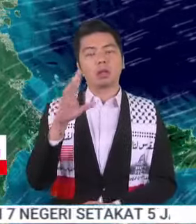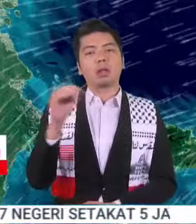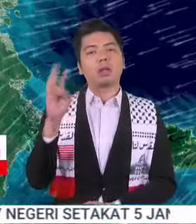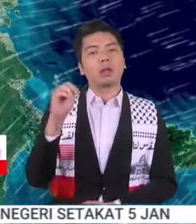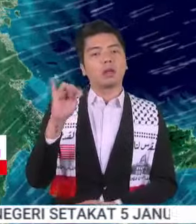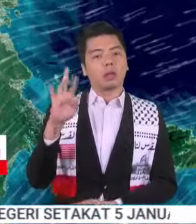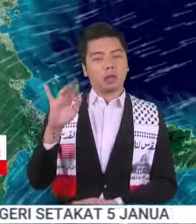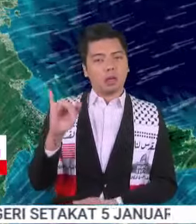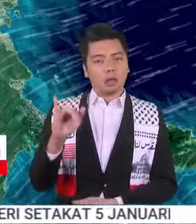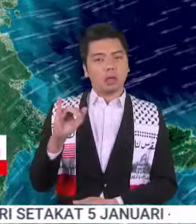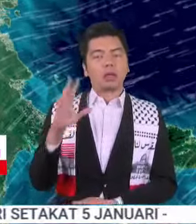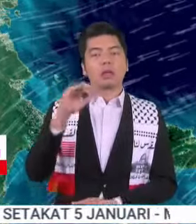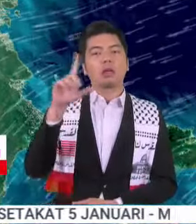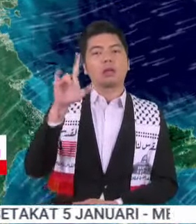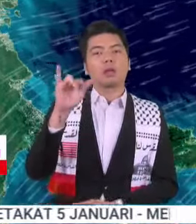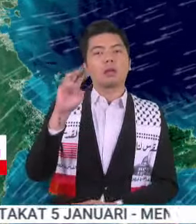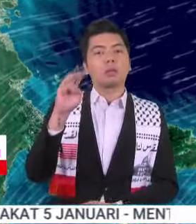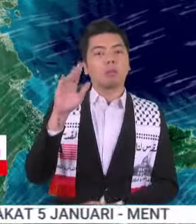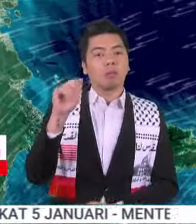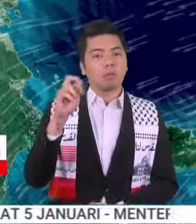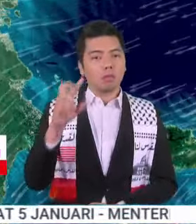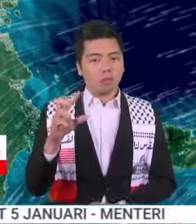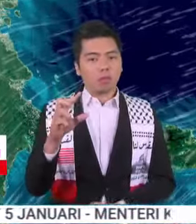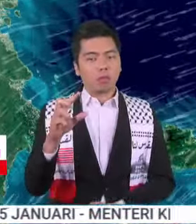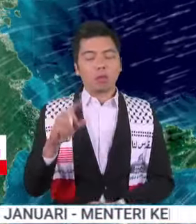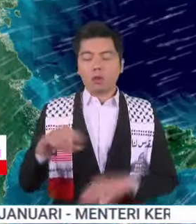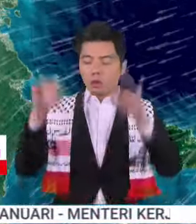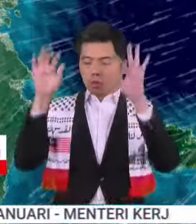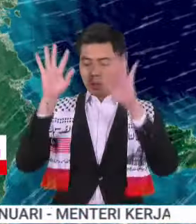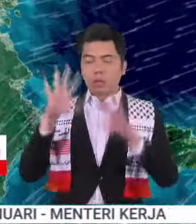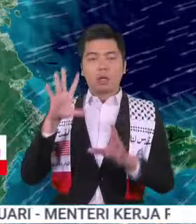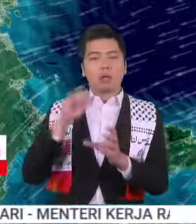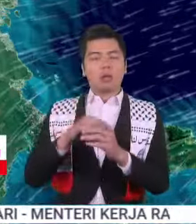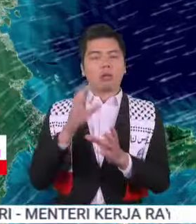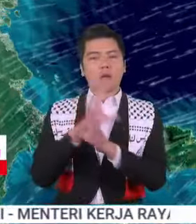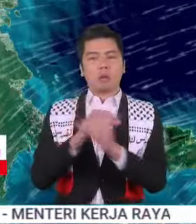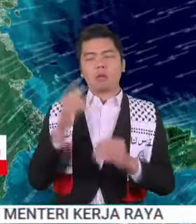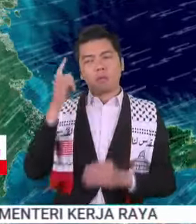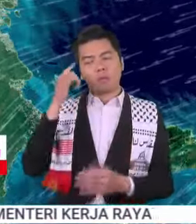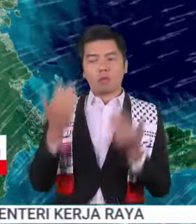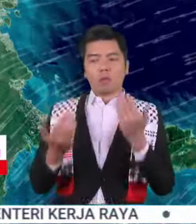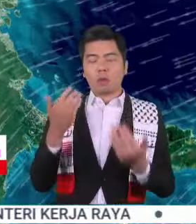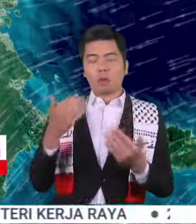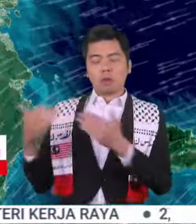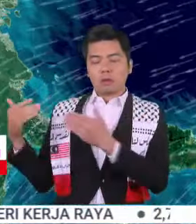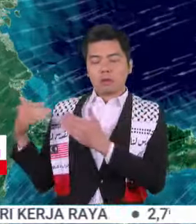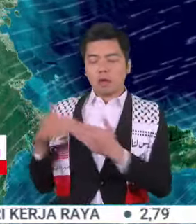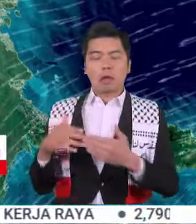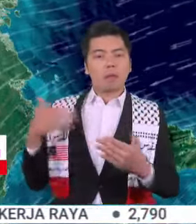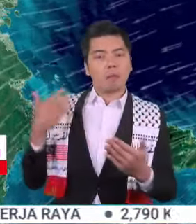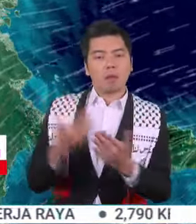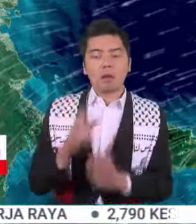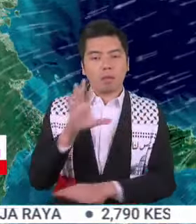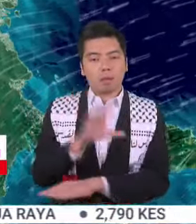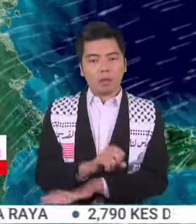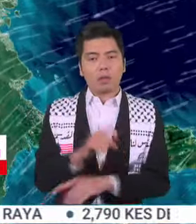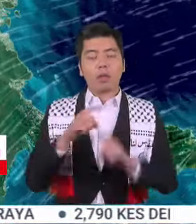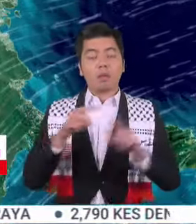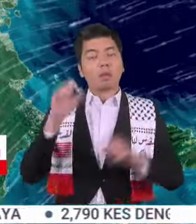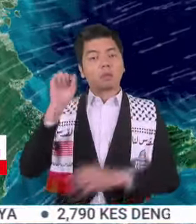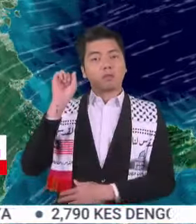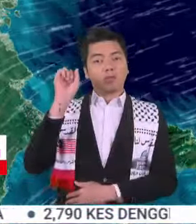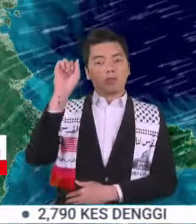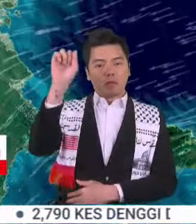dan juga di bahagian Limbang. Baik, hujan yang berlaku di negeri Sarawak boleh berlanjutan sehingga ke awal malam, tetapi hujan yang berlaku di negeri